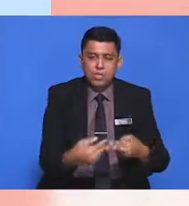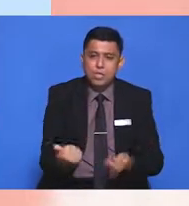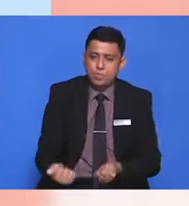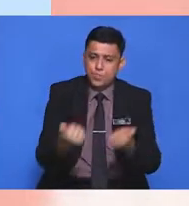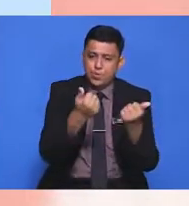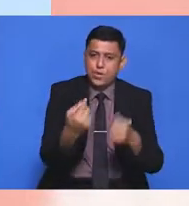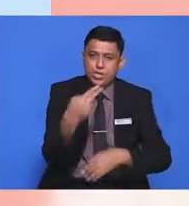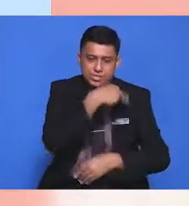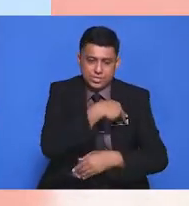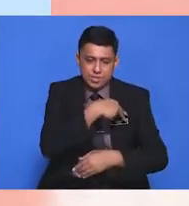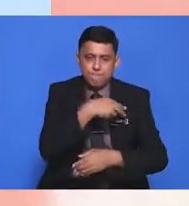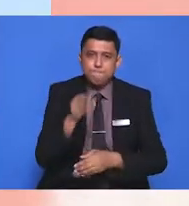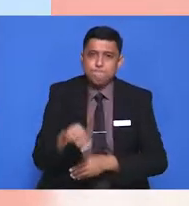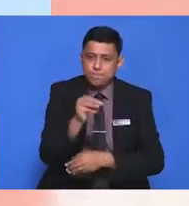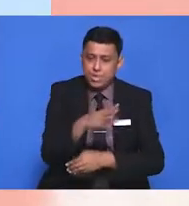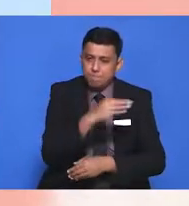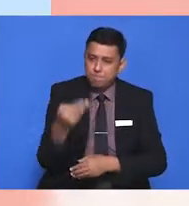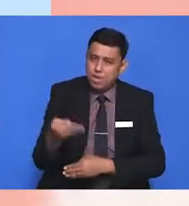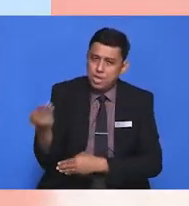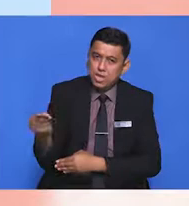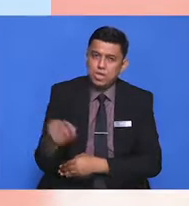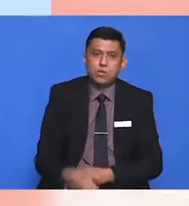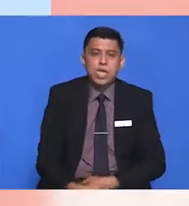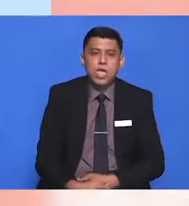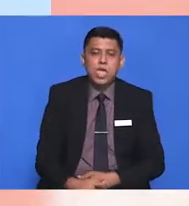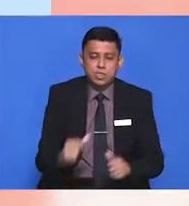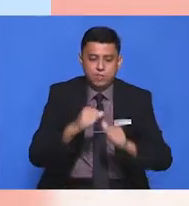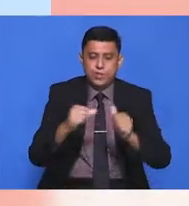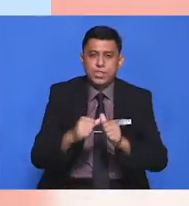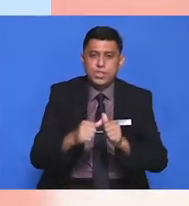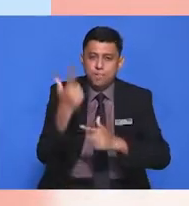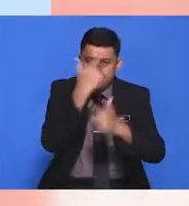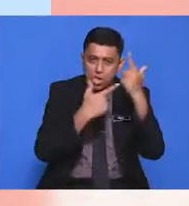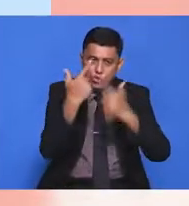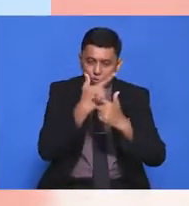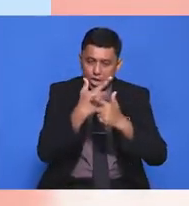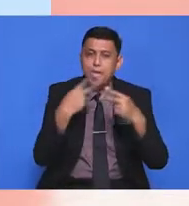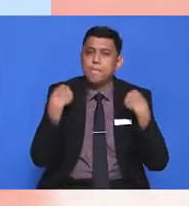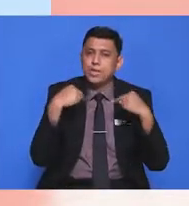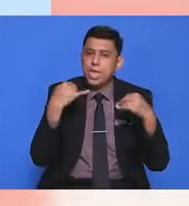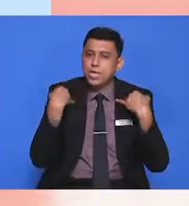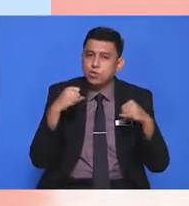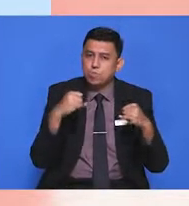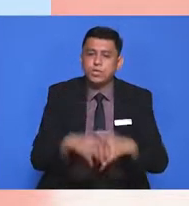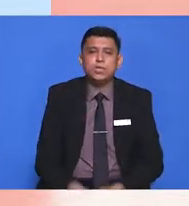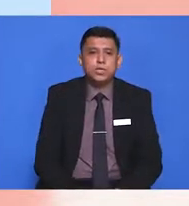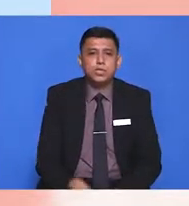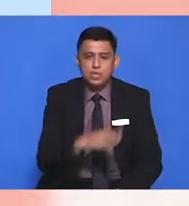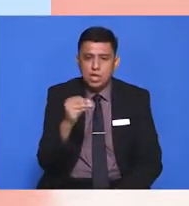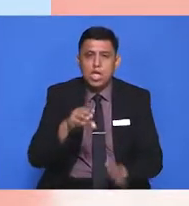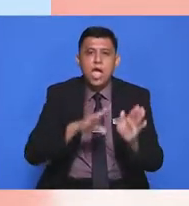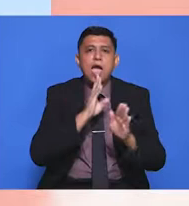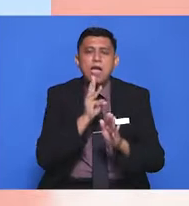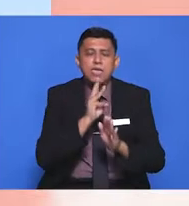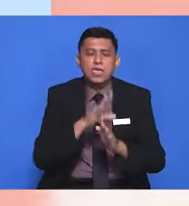hasil pertanian dan barangan pukal, kegiatan pelancongan, kegiatan perniagaan dan sumber bekalan air domestik